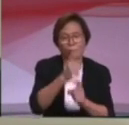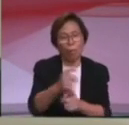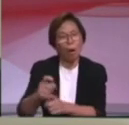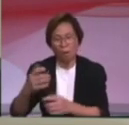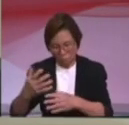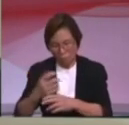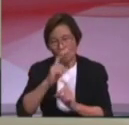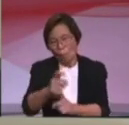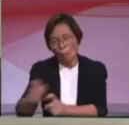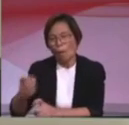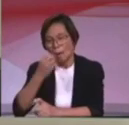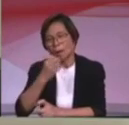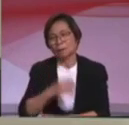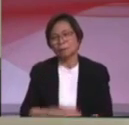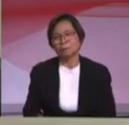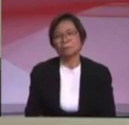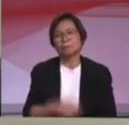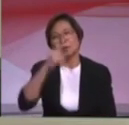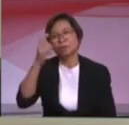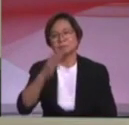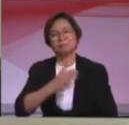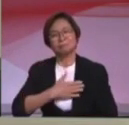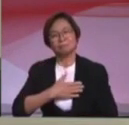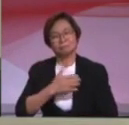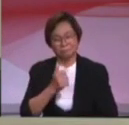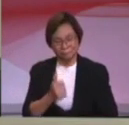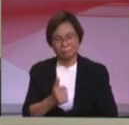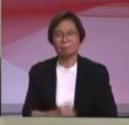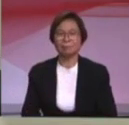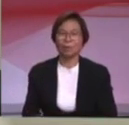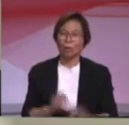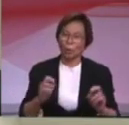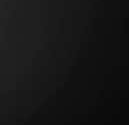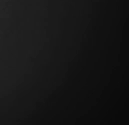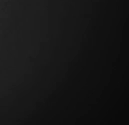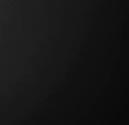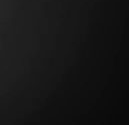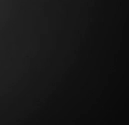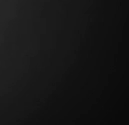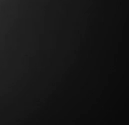dari segi dasar kemanusiaan. Okey, terima kasih.